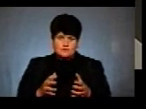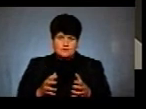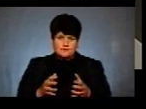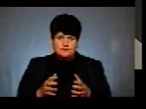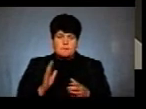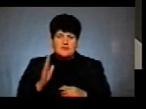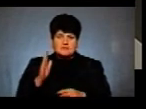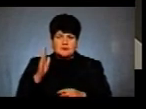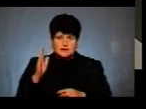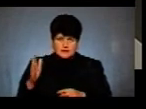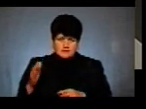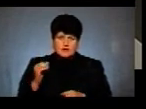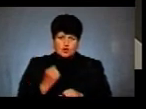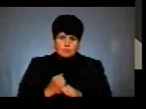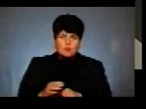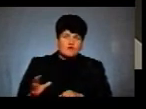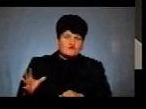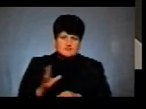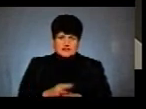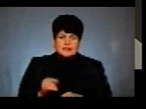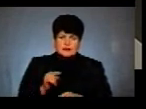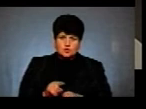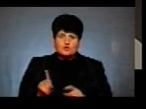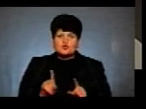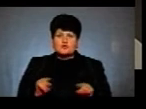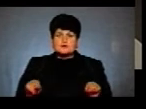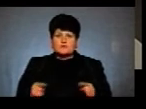міжнародних перспектив і робимо все для того, щоб створити